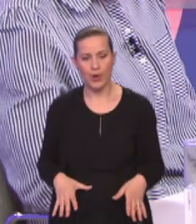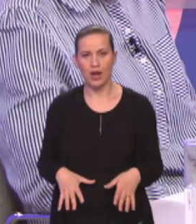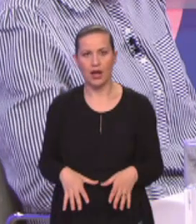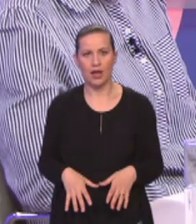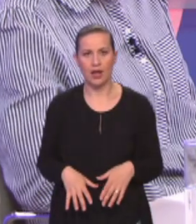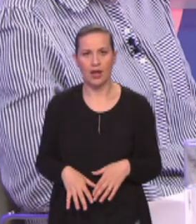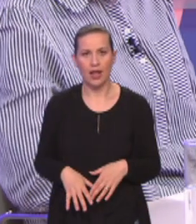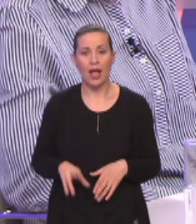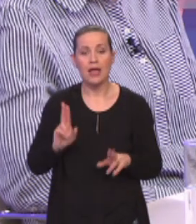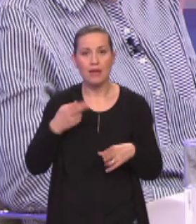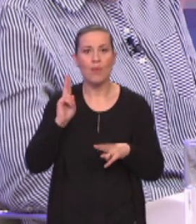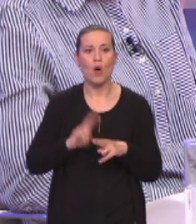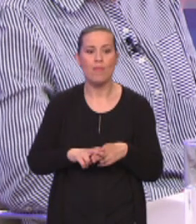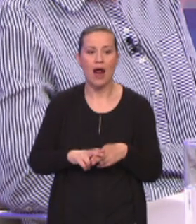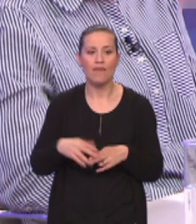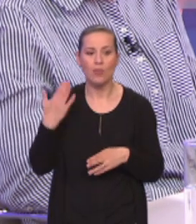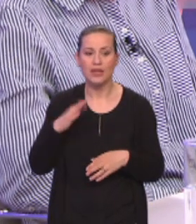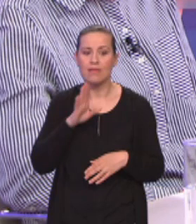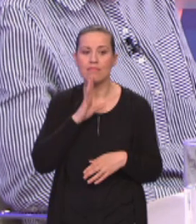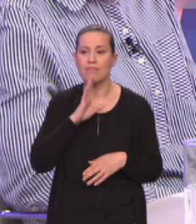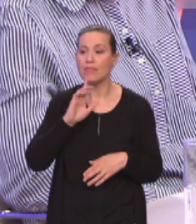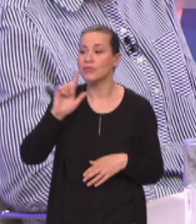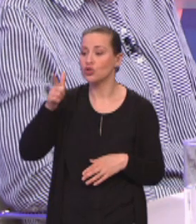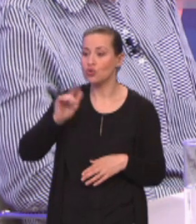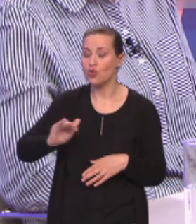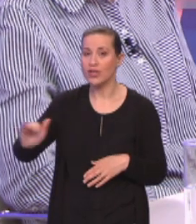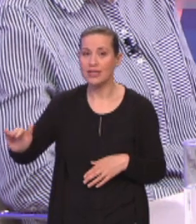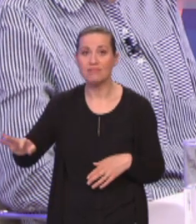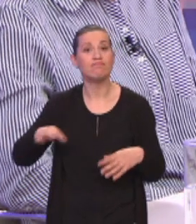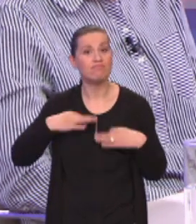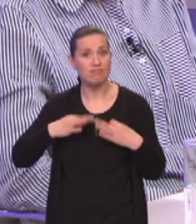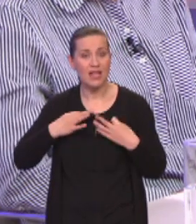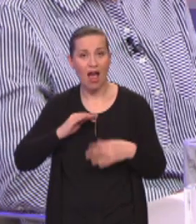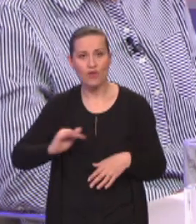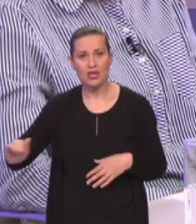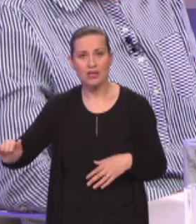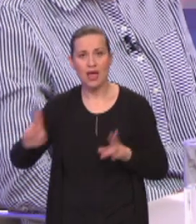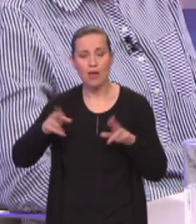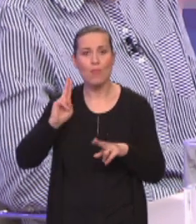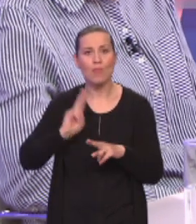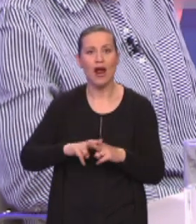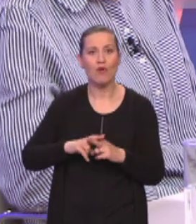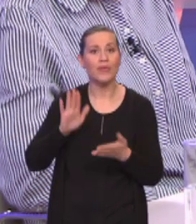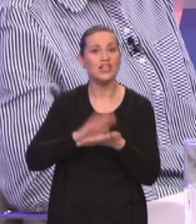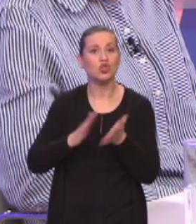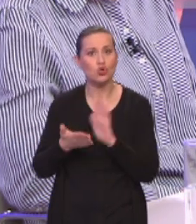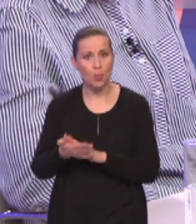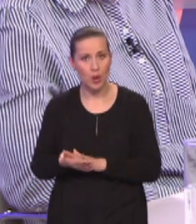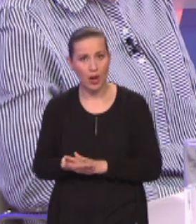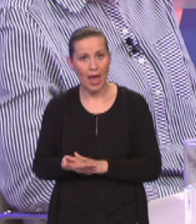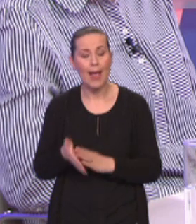da imamo pravo biti majke drugoj djeci. Zdravoj djeci, da imamo pravo biti supruge,